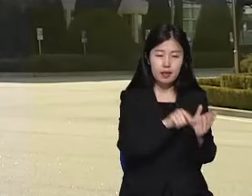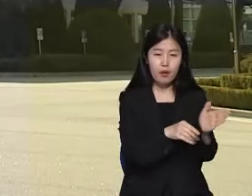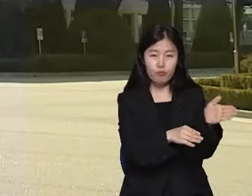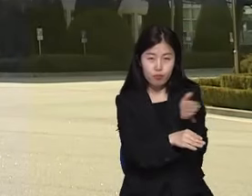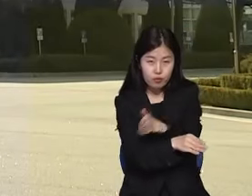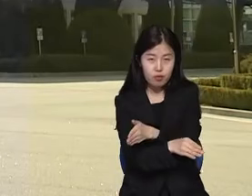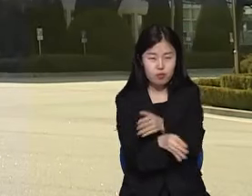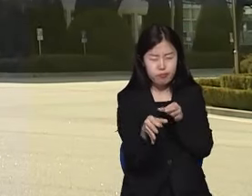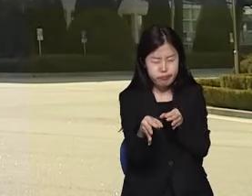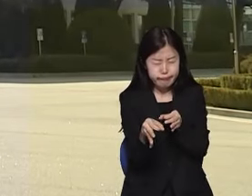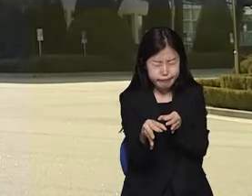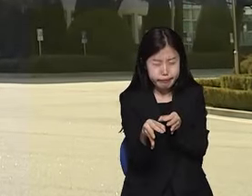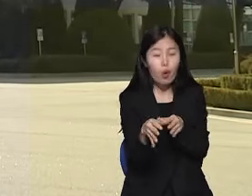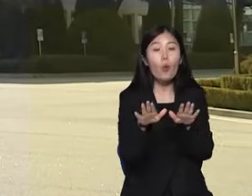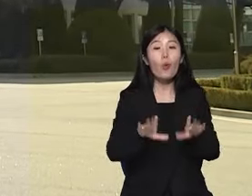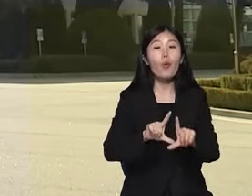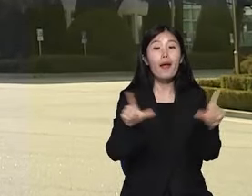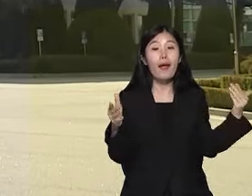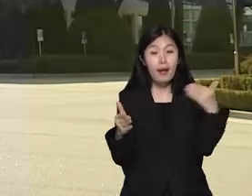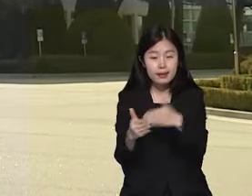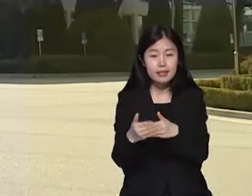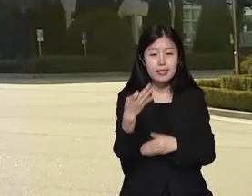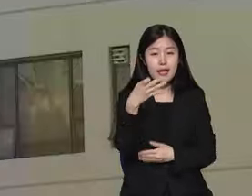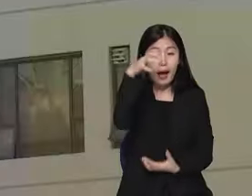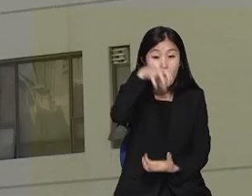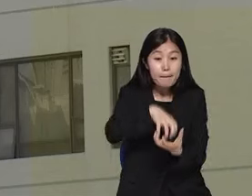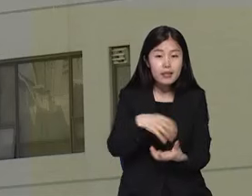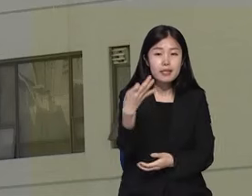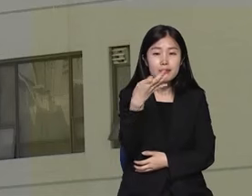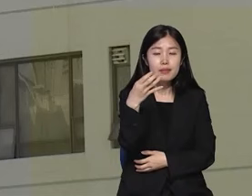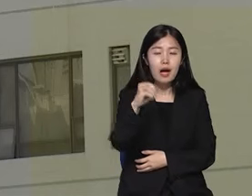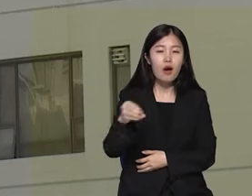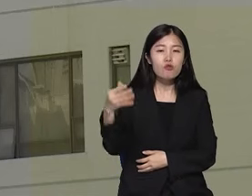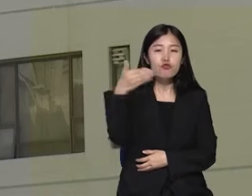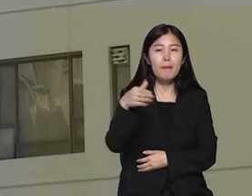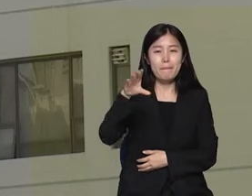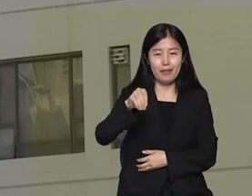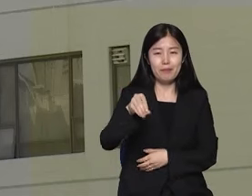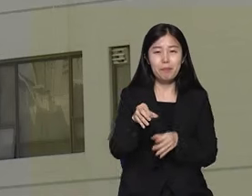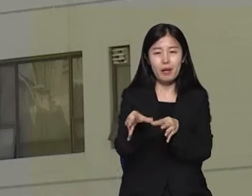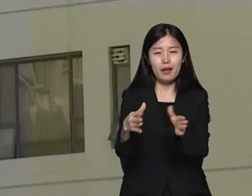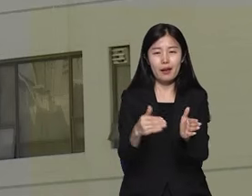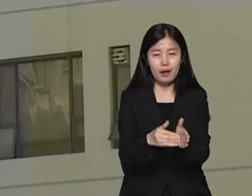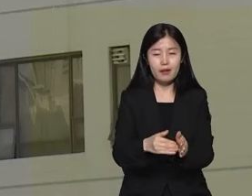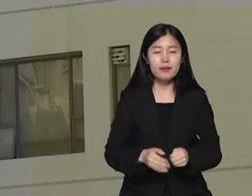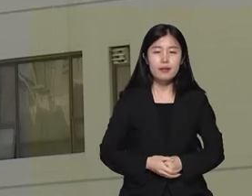챌린지 사업을 진행했으며 올해까지 모두 14억 9천만 원을 후원했습니다.